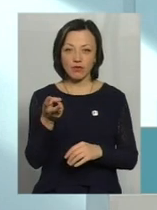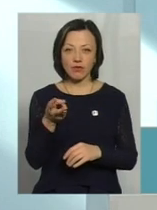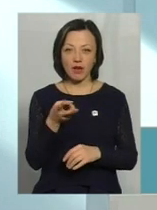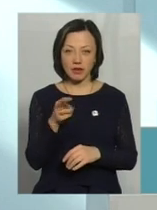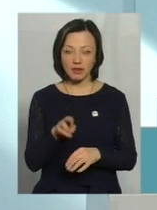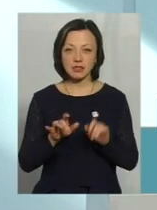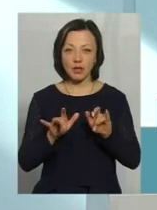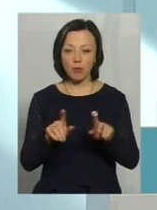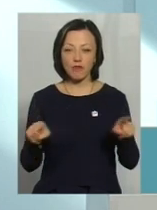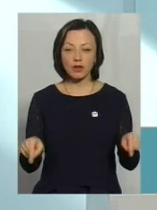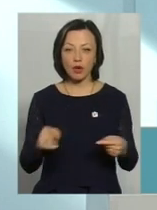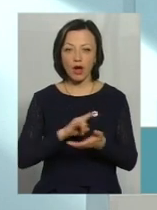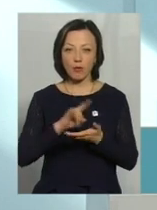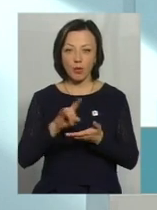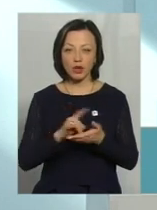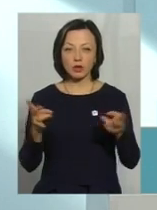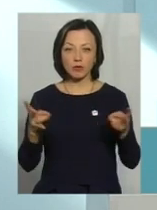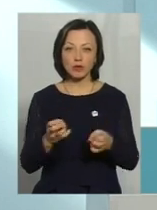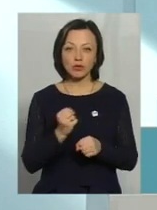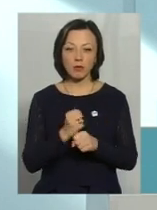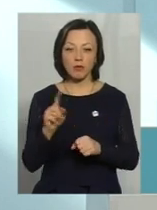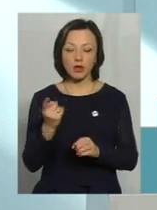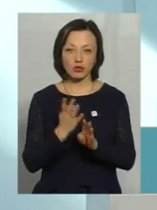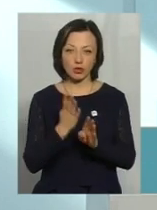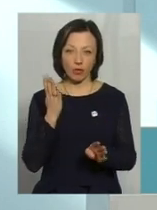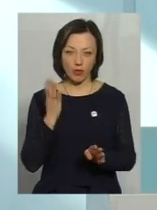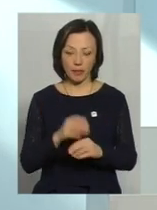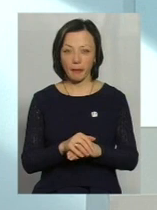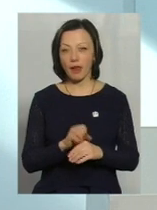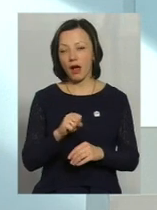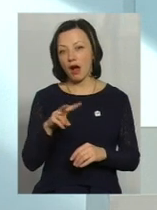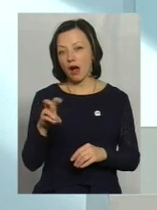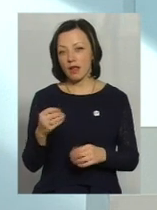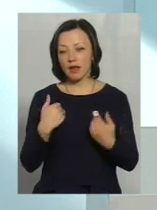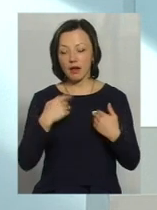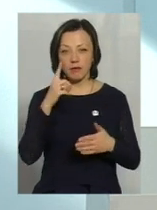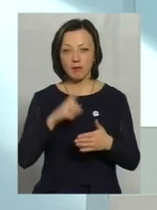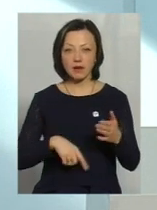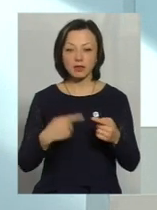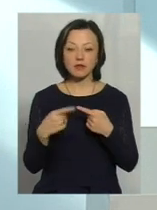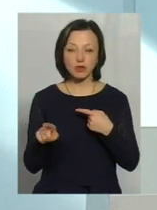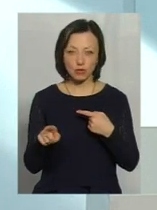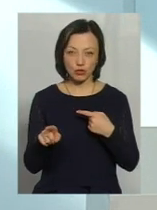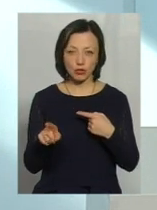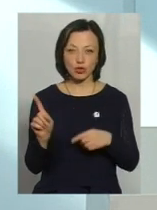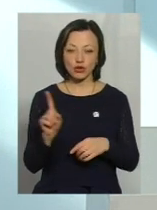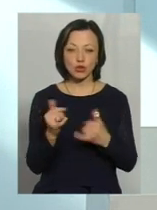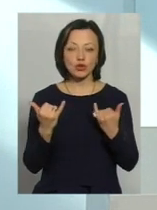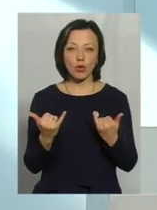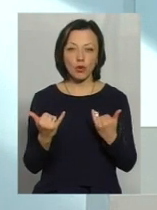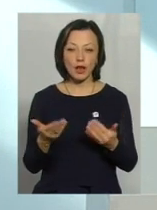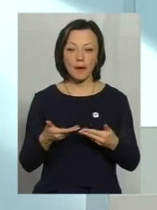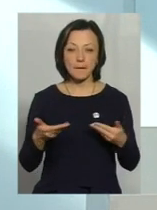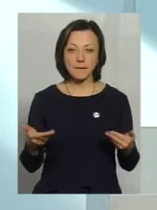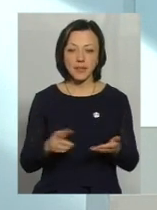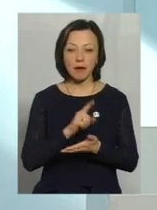по відновленню роботи, які необхідно зробити першочергово. Але я переконаний в іншому, що сьогодні ми